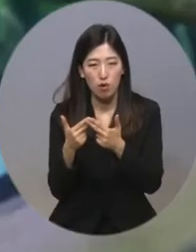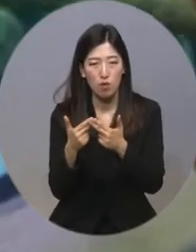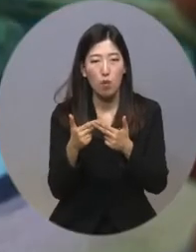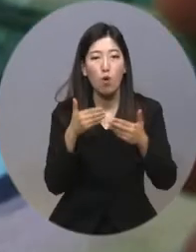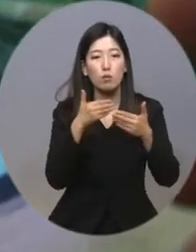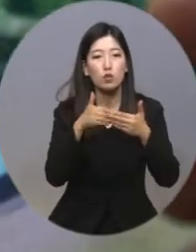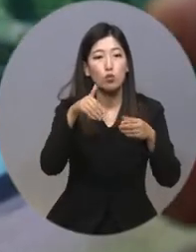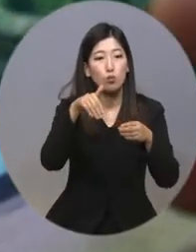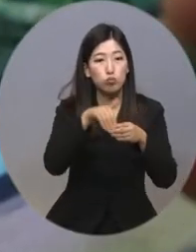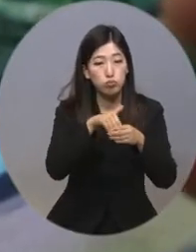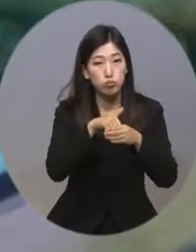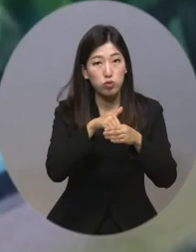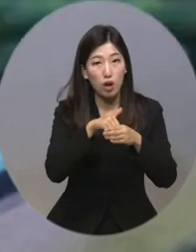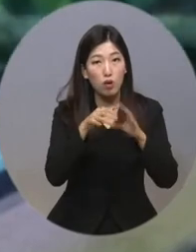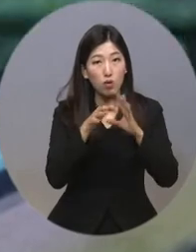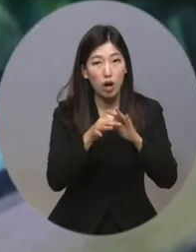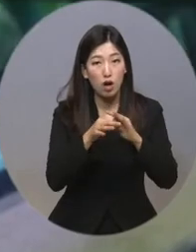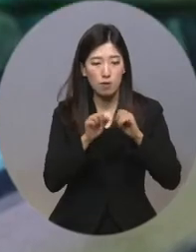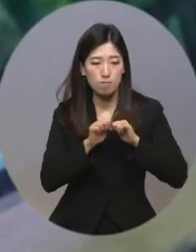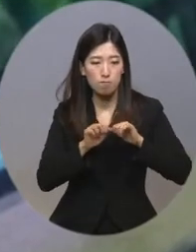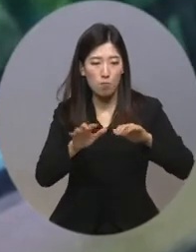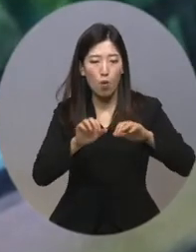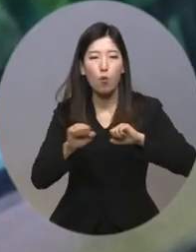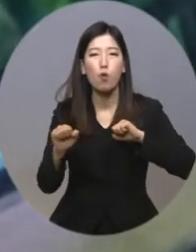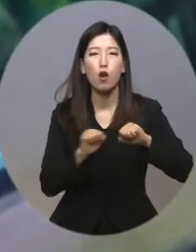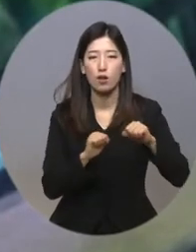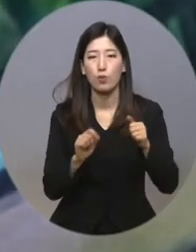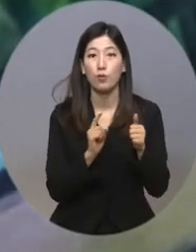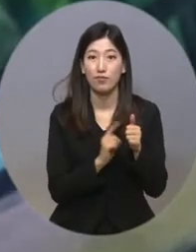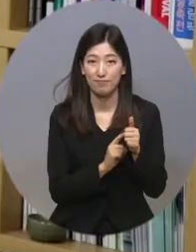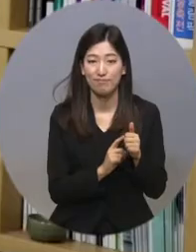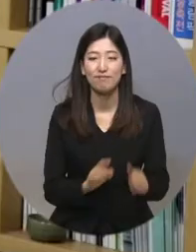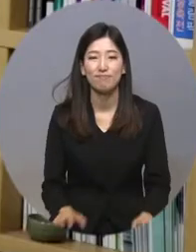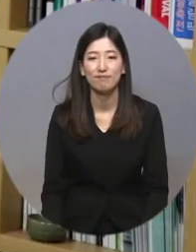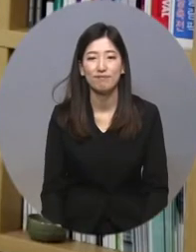등 미술문화의 폭을 넓혀가고 있습니다.